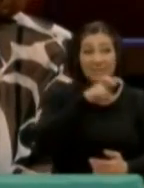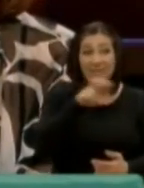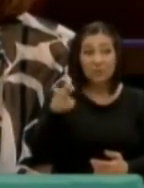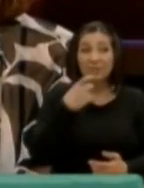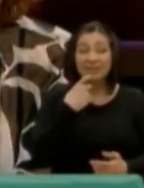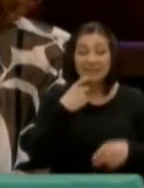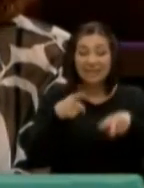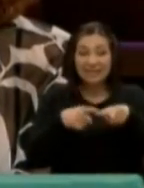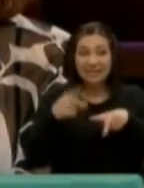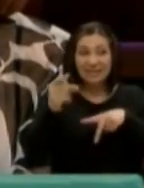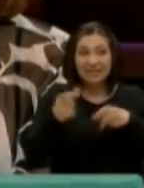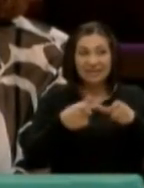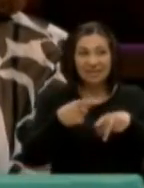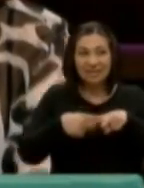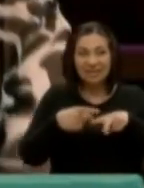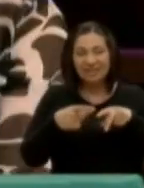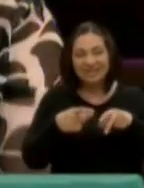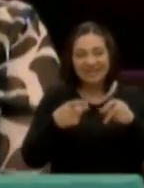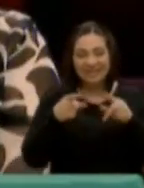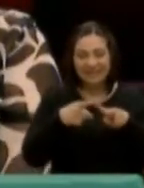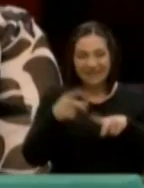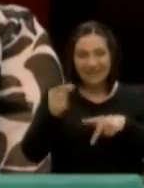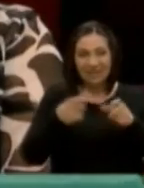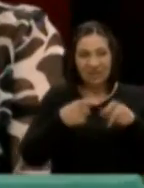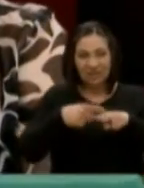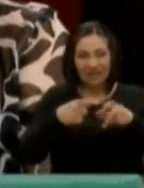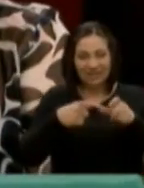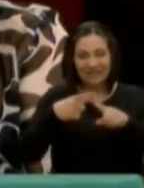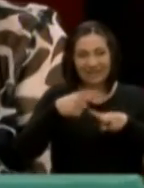yıllarda nişastanın ve rafine şekerin